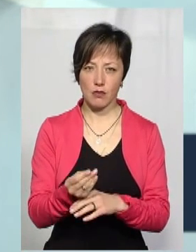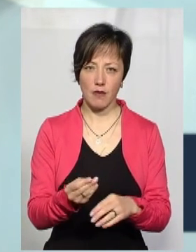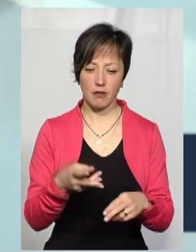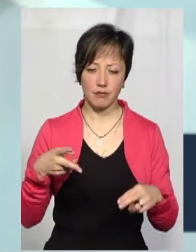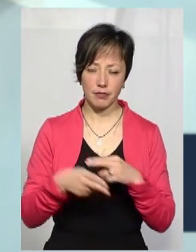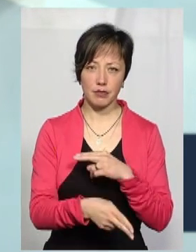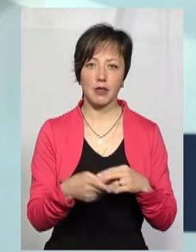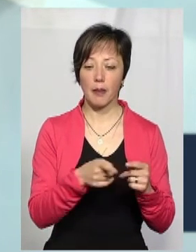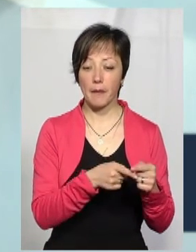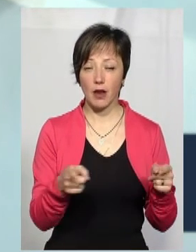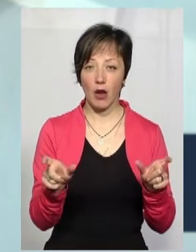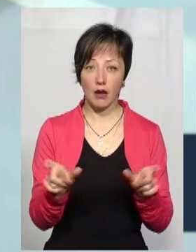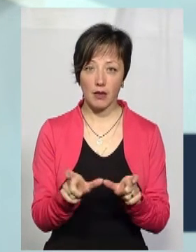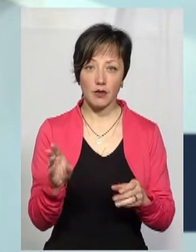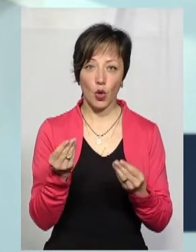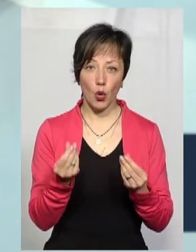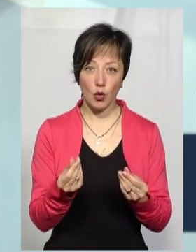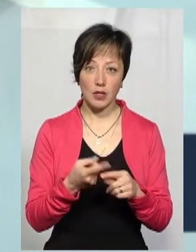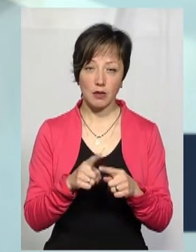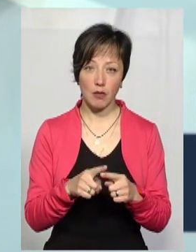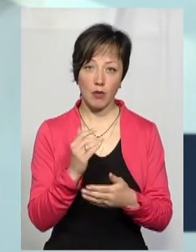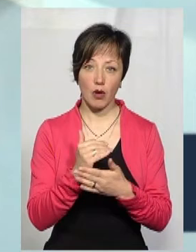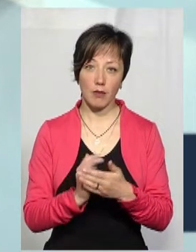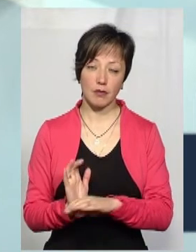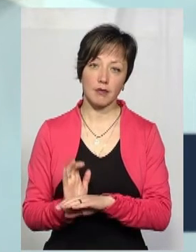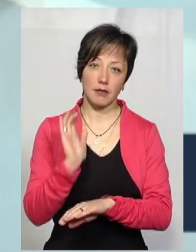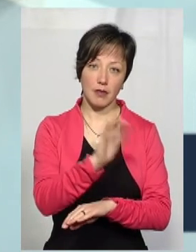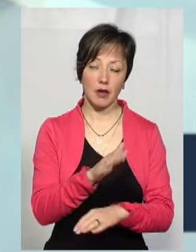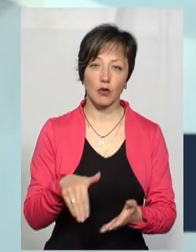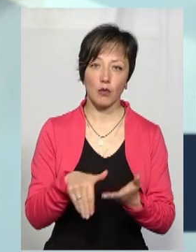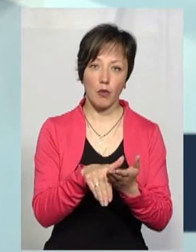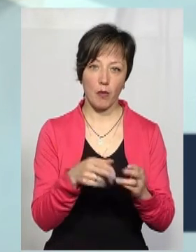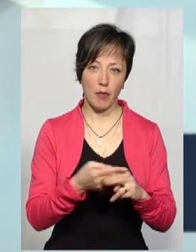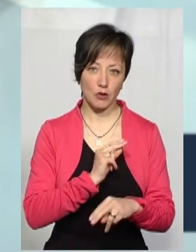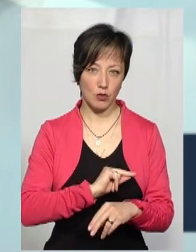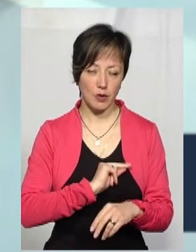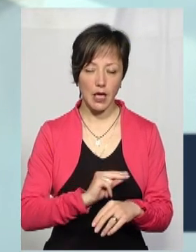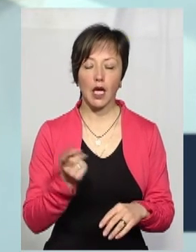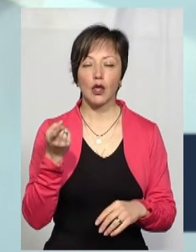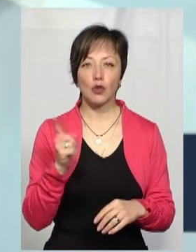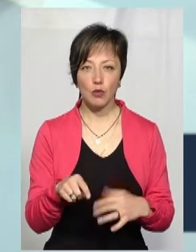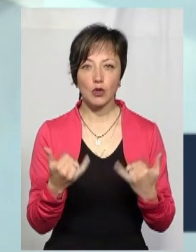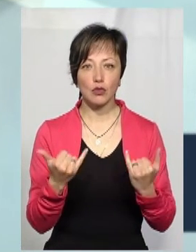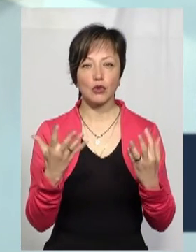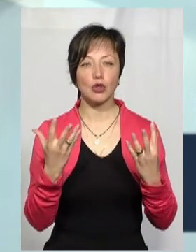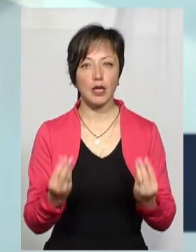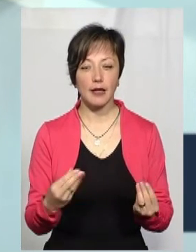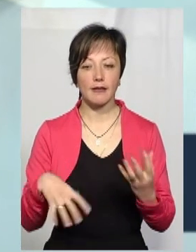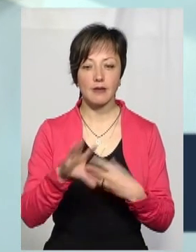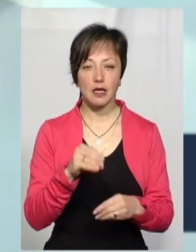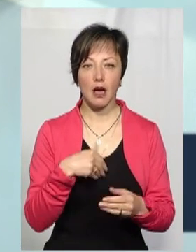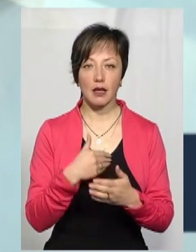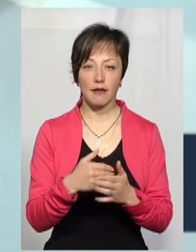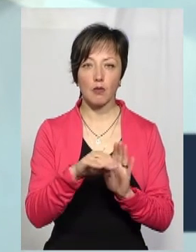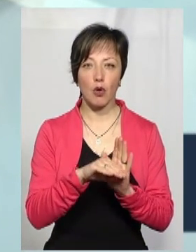період карантину, а всі гроші з цих програм спрямували на виплату допомоги по безробіттю. Тому на сьогоднішній день всі